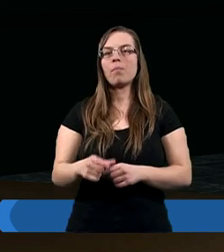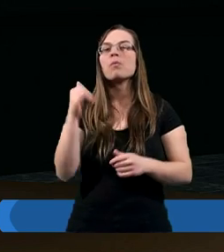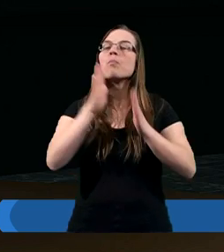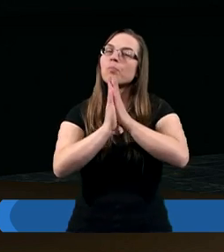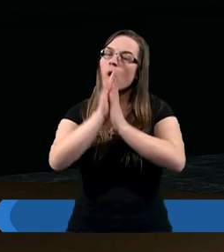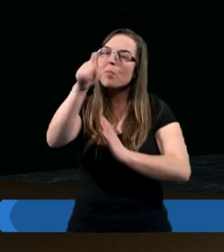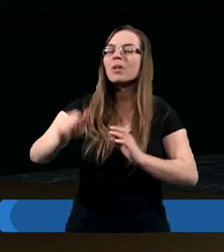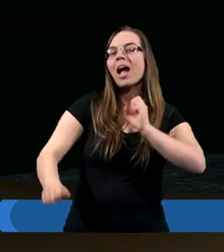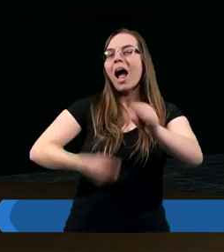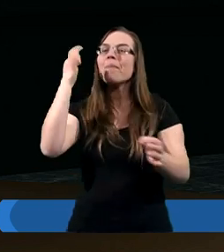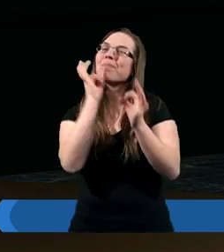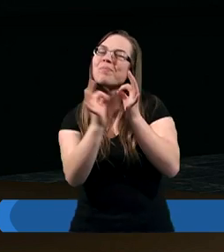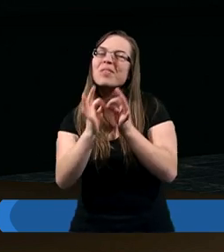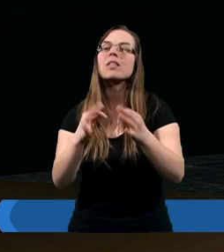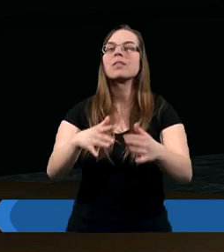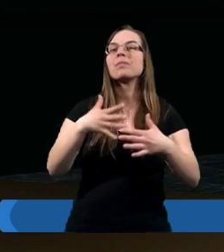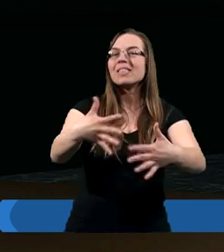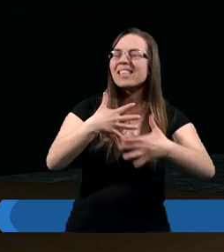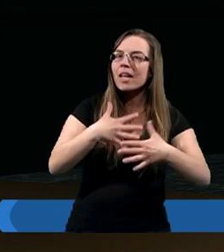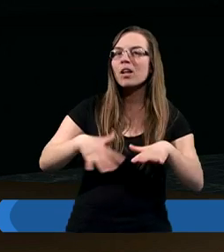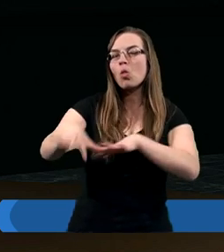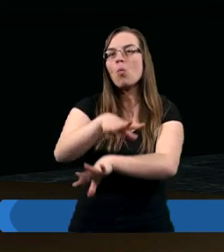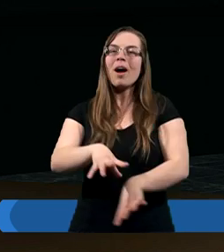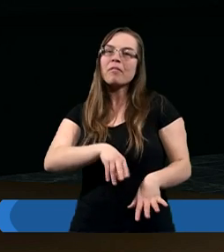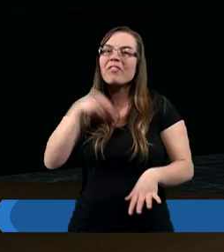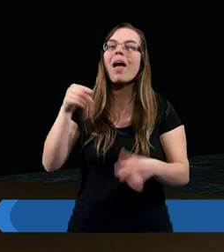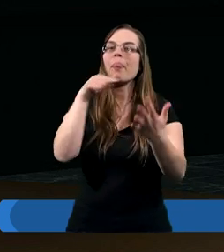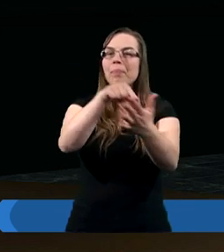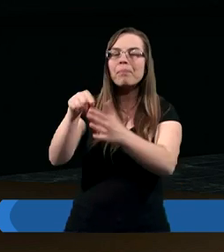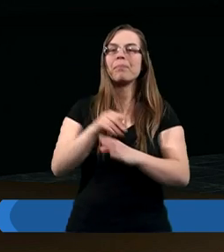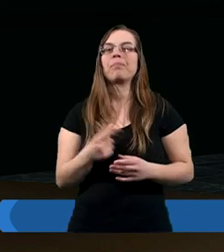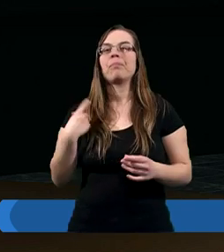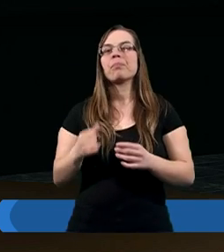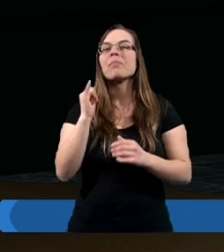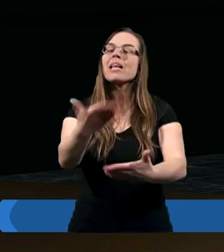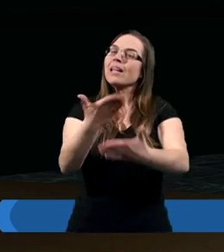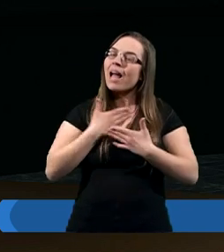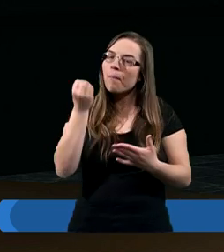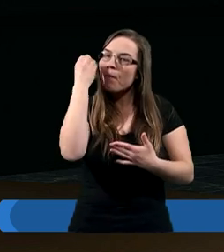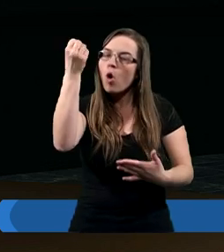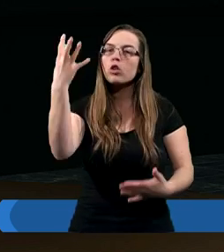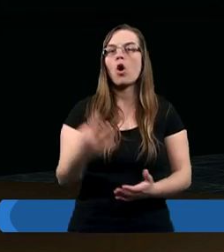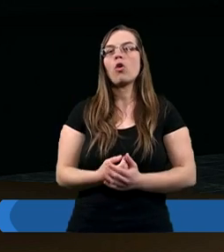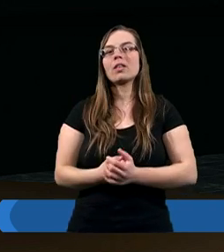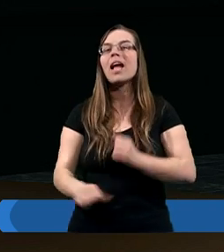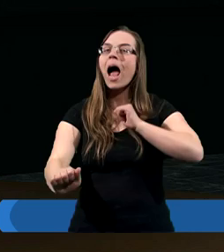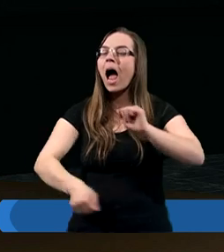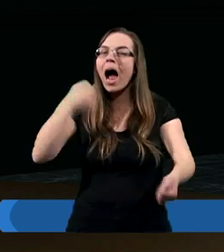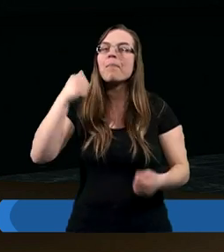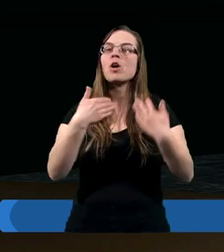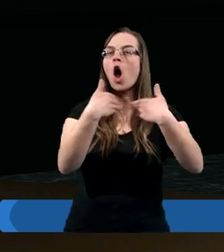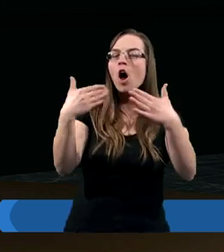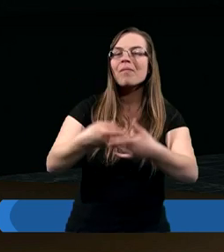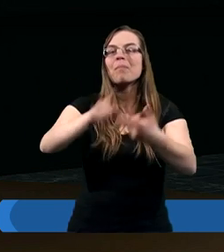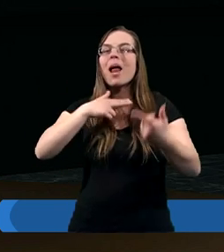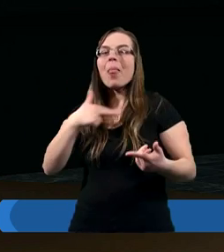I prosimy Cię, abyś szczególnie nas teraz napełnił Duchem Twoim Świętym, byś dał nam mądrości, abyś otwierał